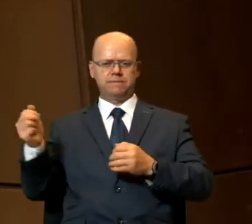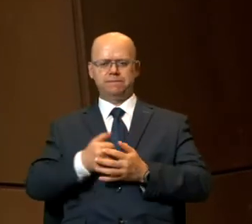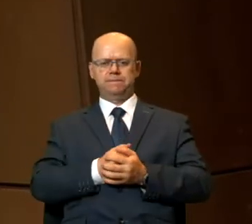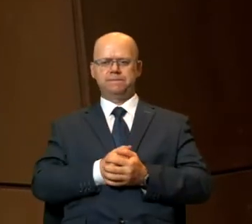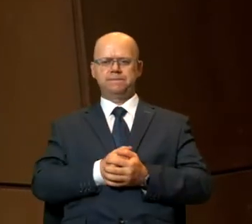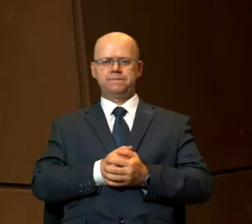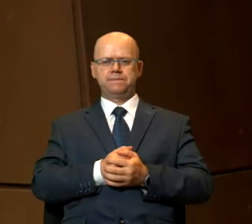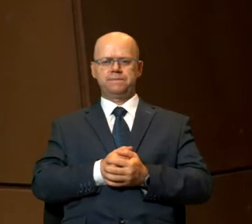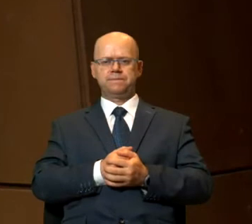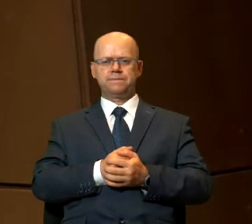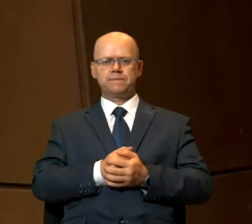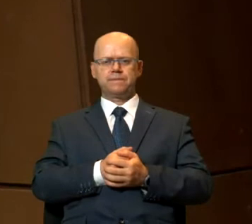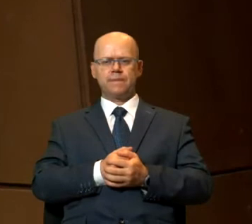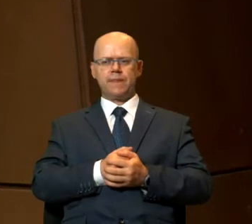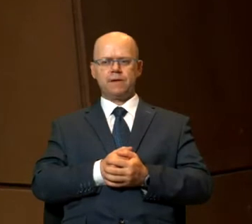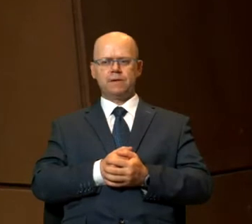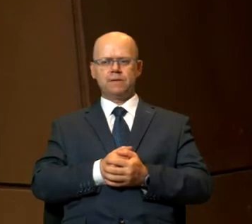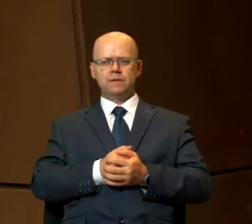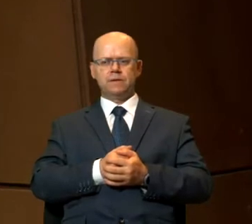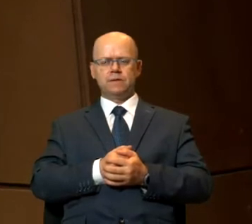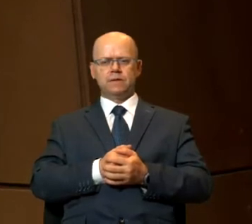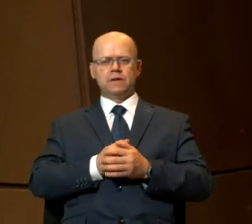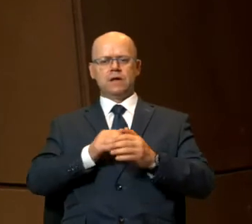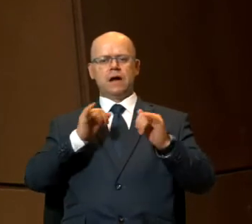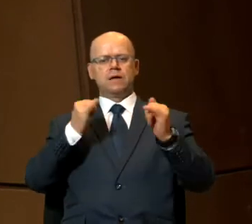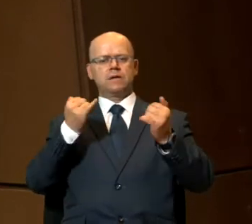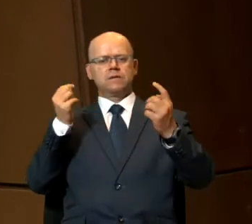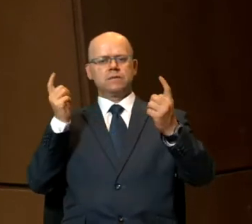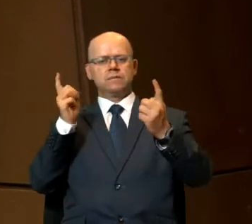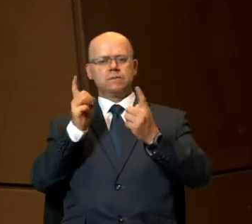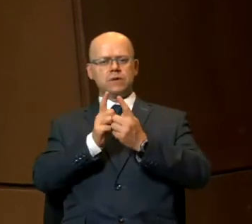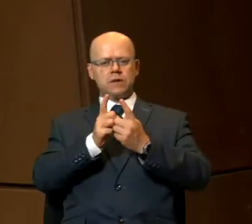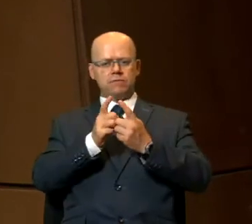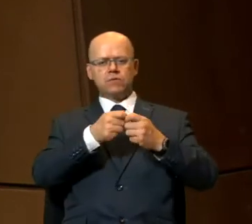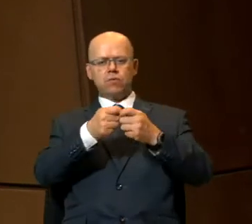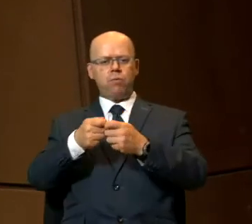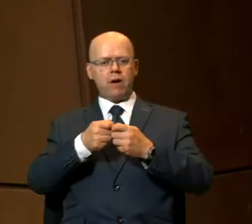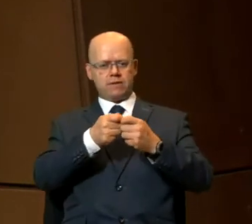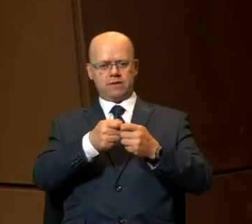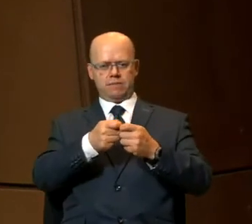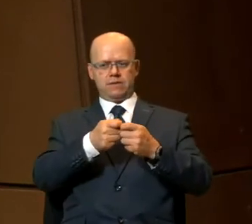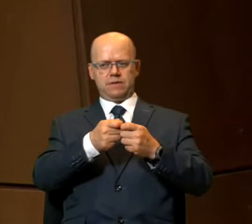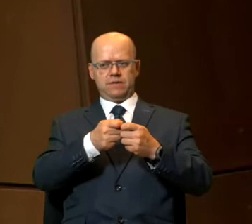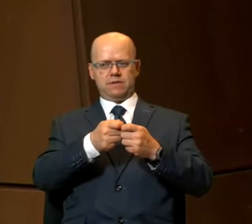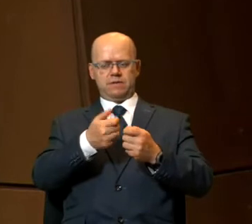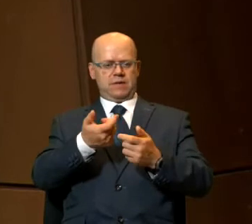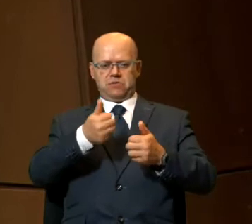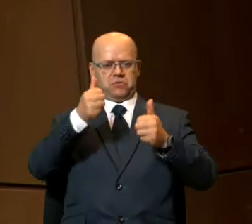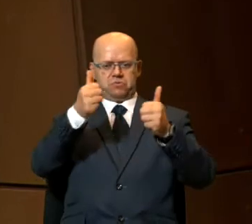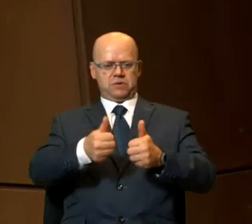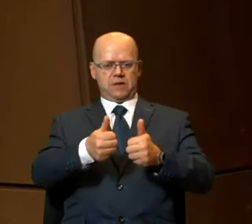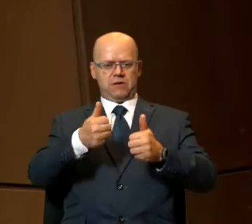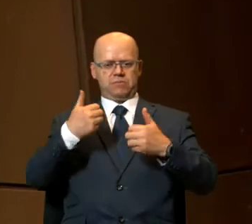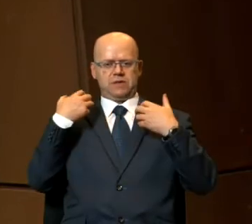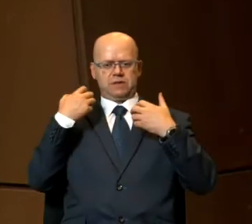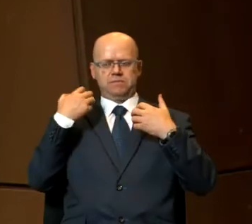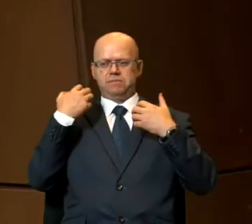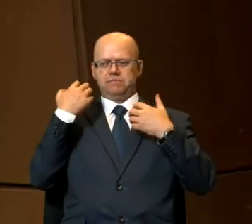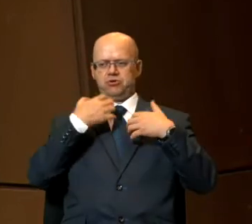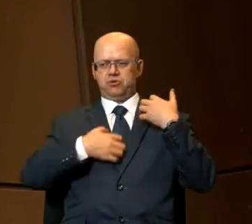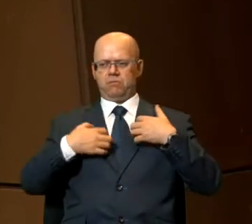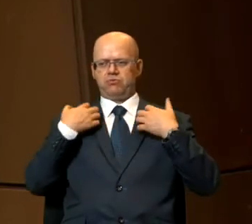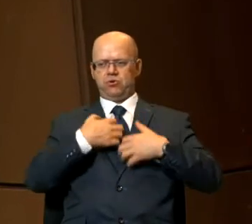ale jak napotykamy na siebie, jak współpracujemy. Nie jest to zdefiniowane przez naturę. Nie jest